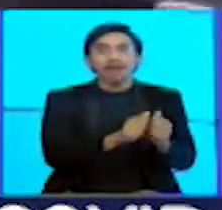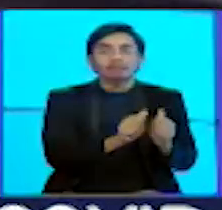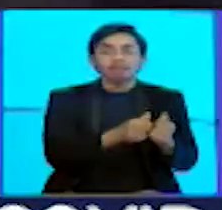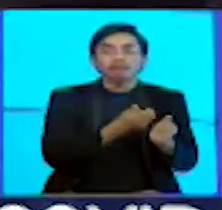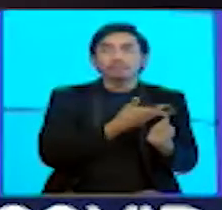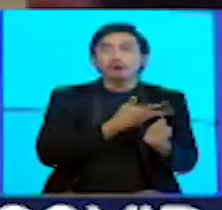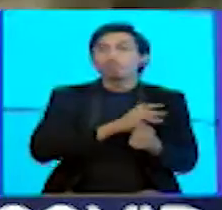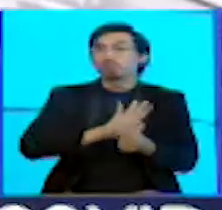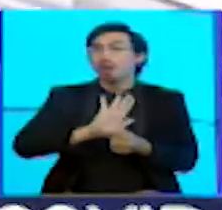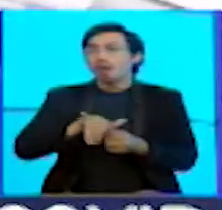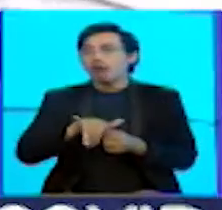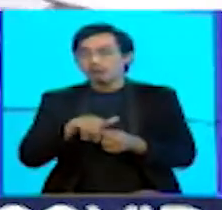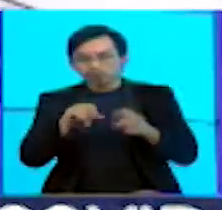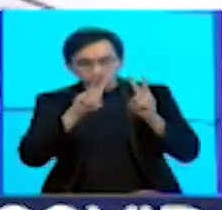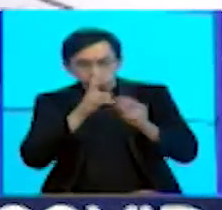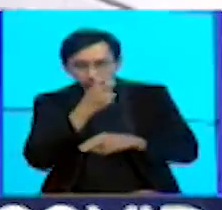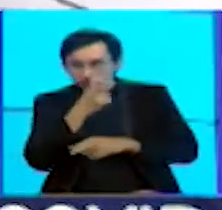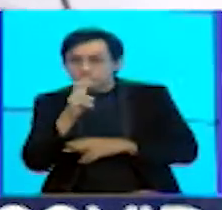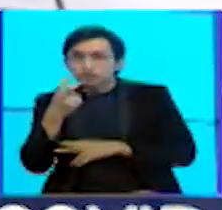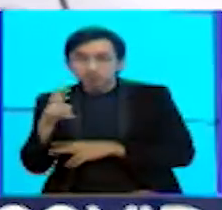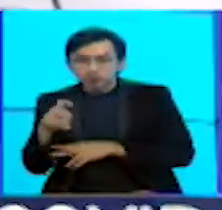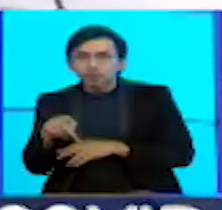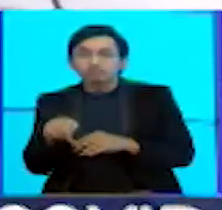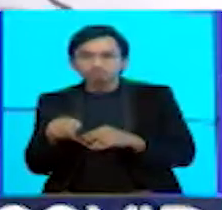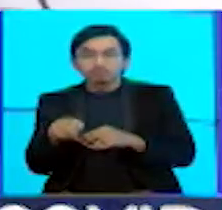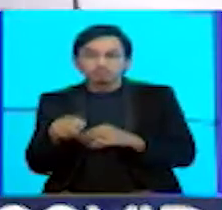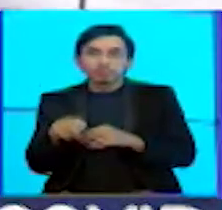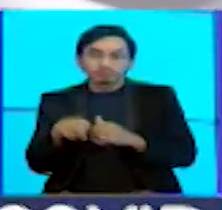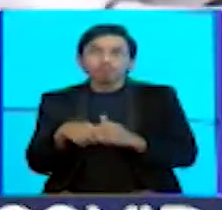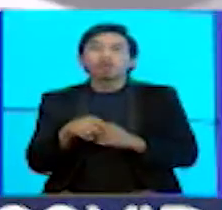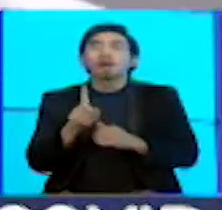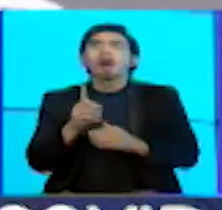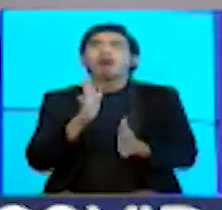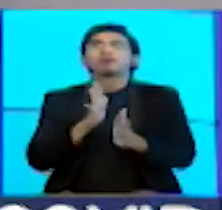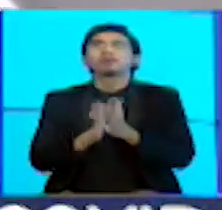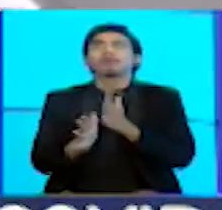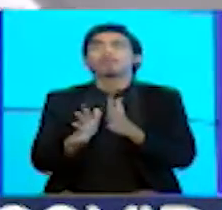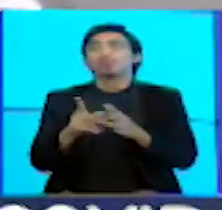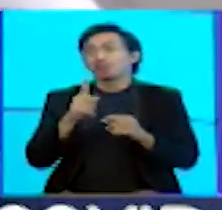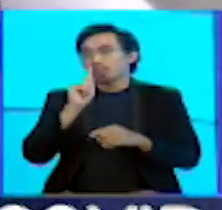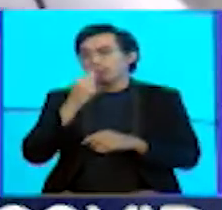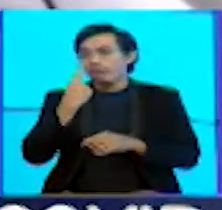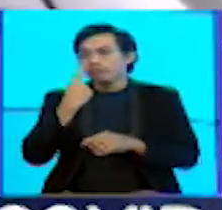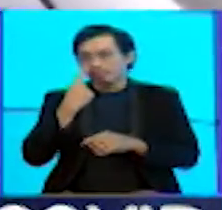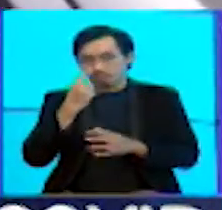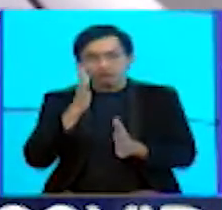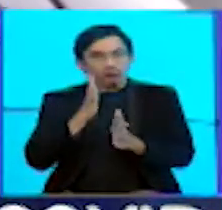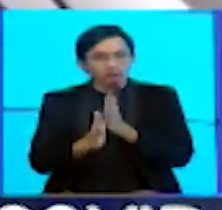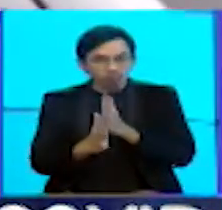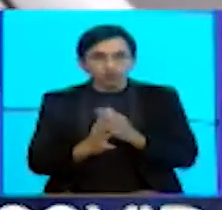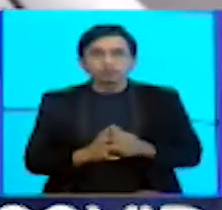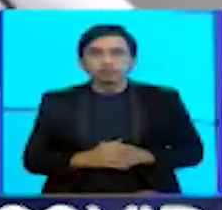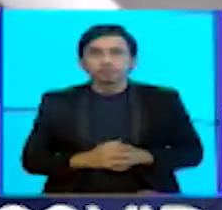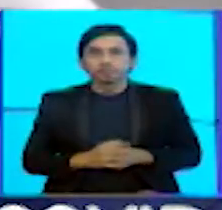dokumen para pemudik Polres Pati juga menggelar rapi tes antigen untuk mencegah penyebaran kopiten sebelumnya lima pemudik